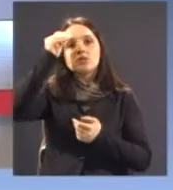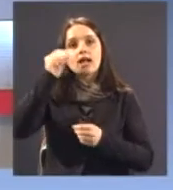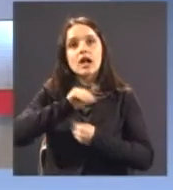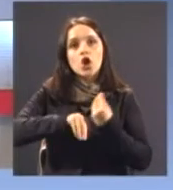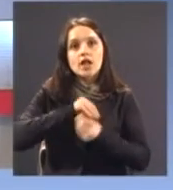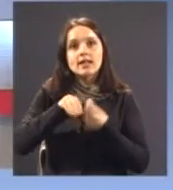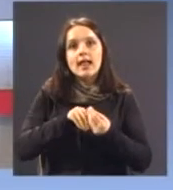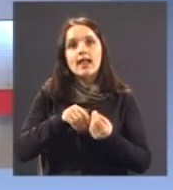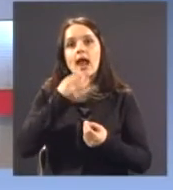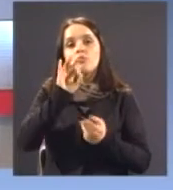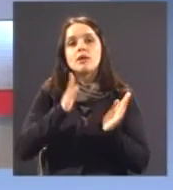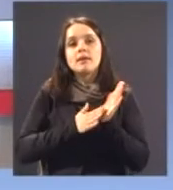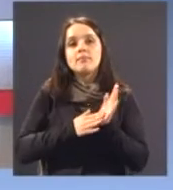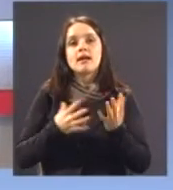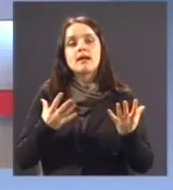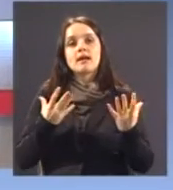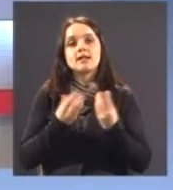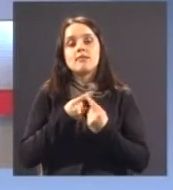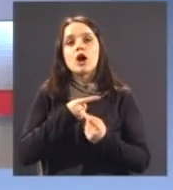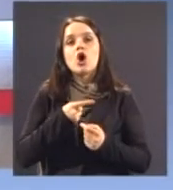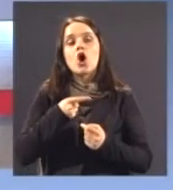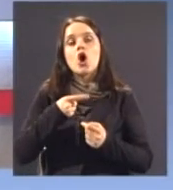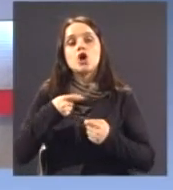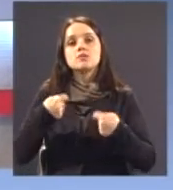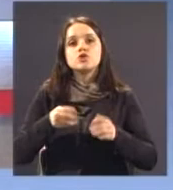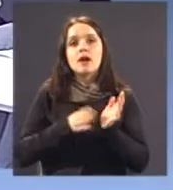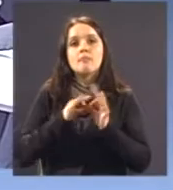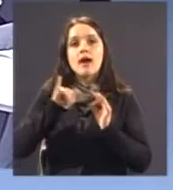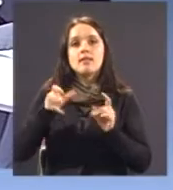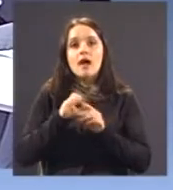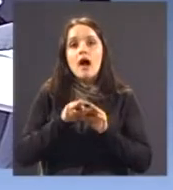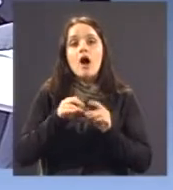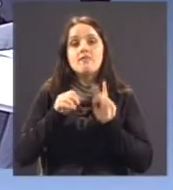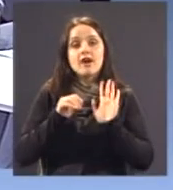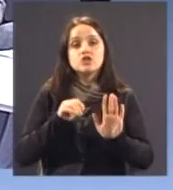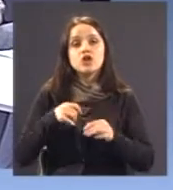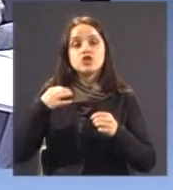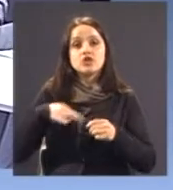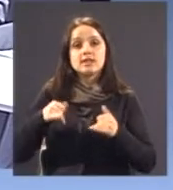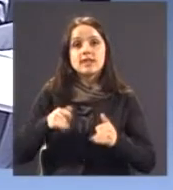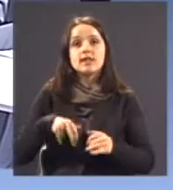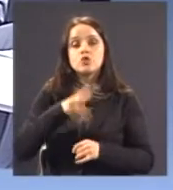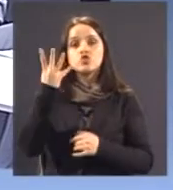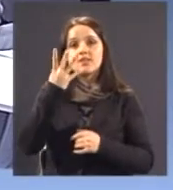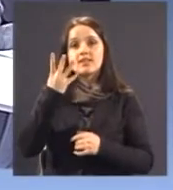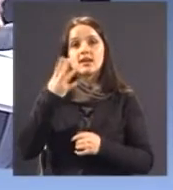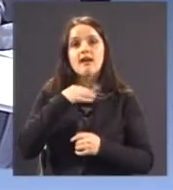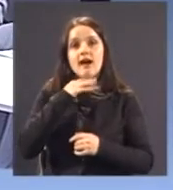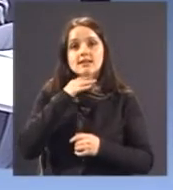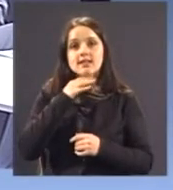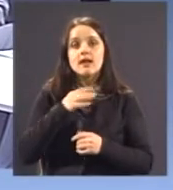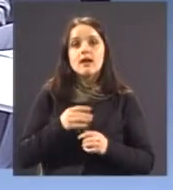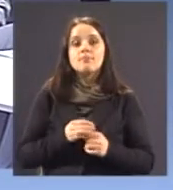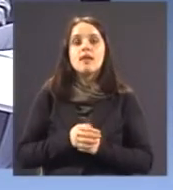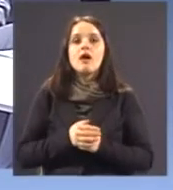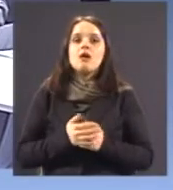gospođa Majda. Vi ste, gospođo Majda, rekli da vaša kćer trenutno pohađa 4. razred. Kakav scenarij